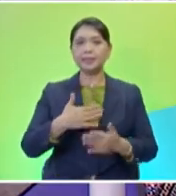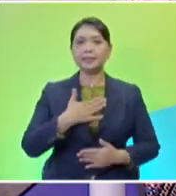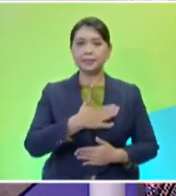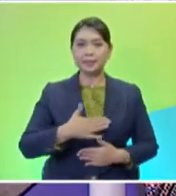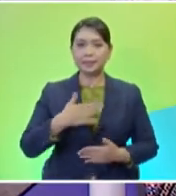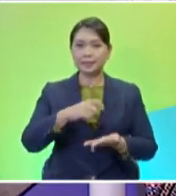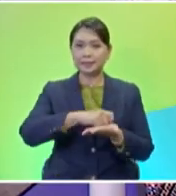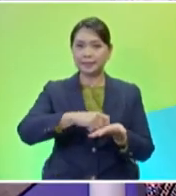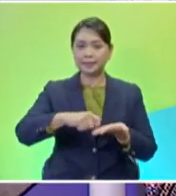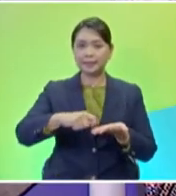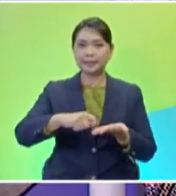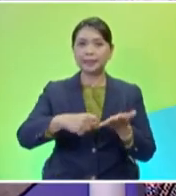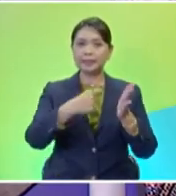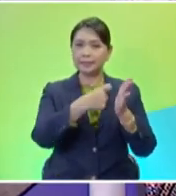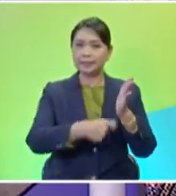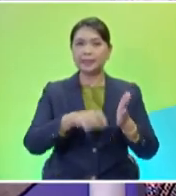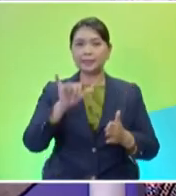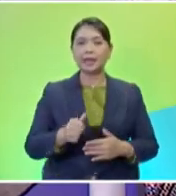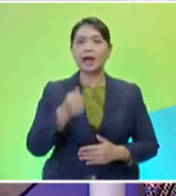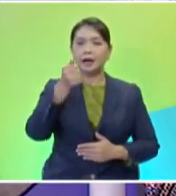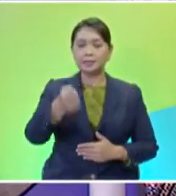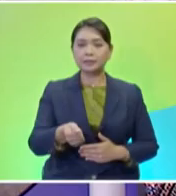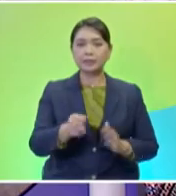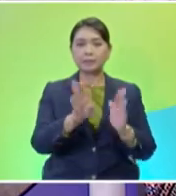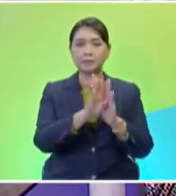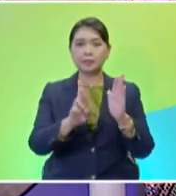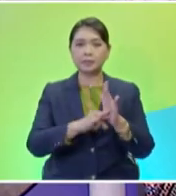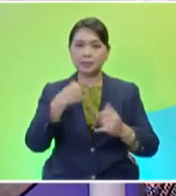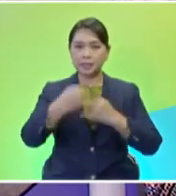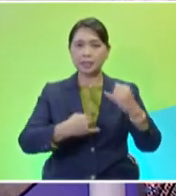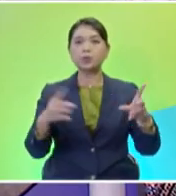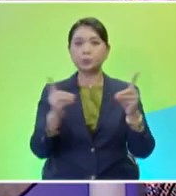jatuhkan nilai yang anda percaya juga